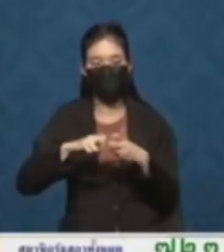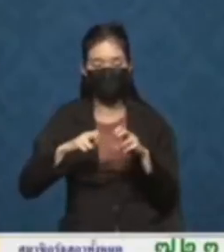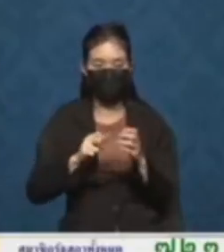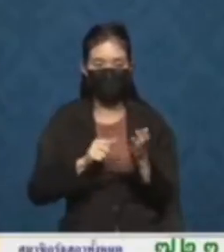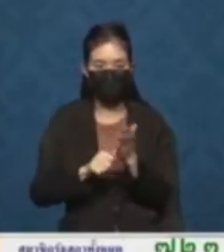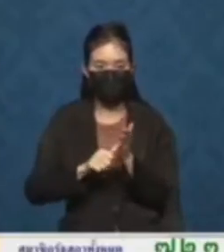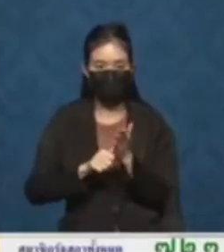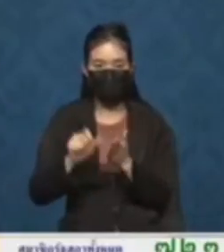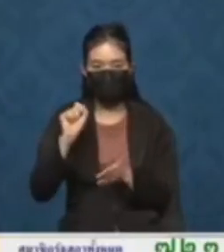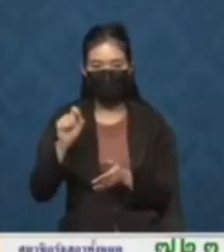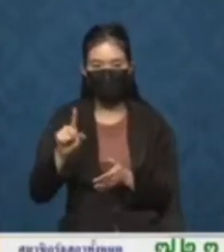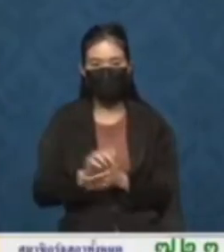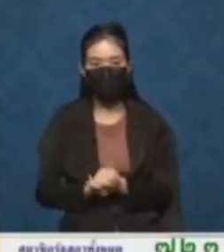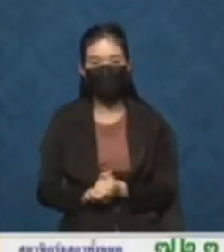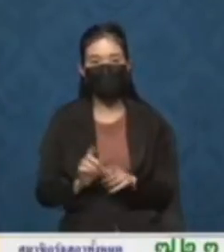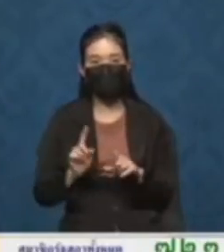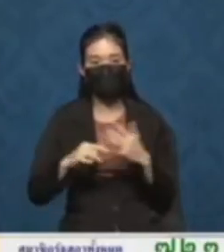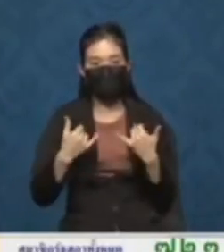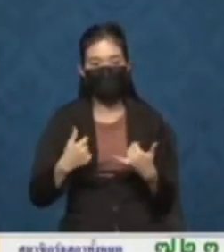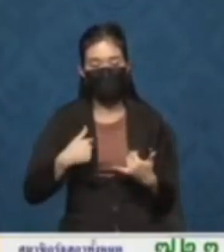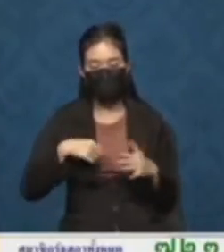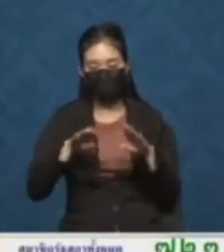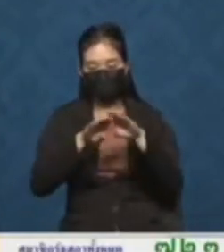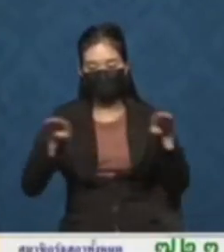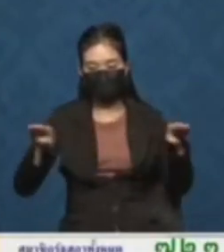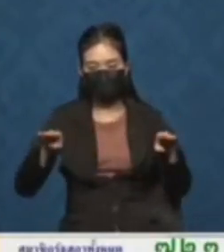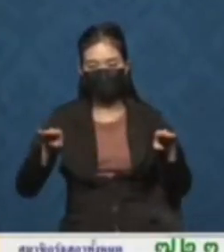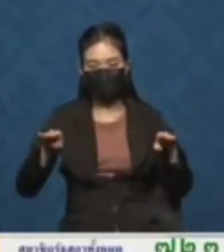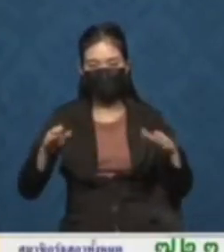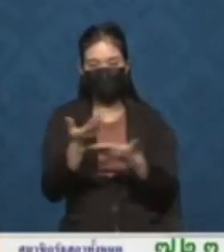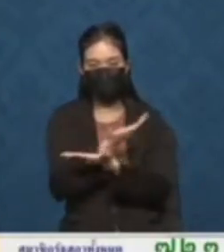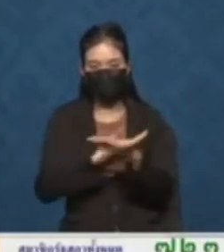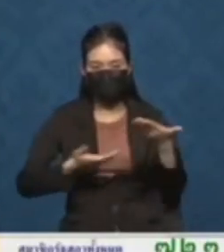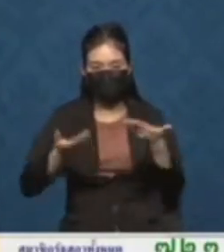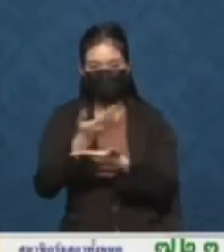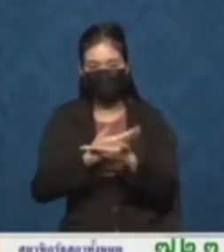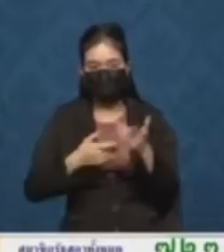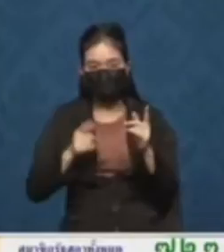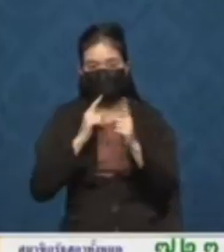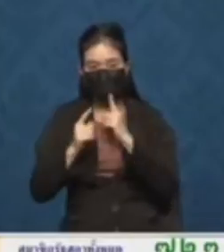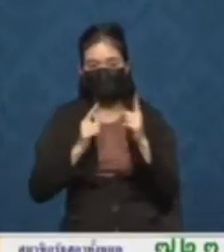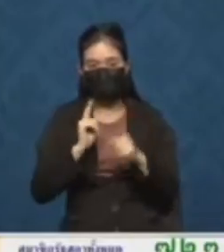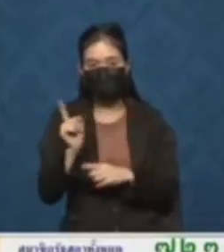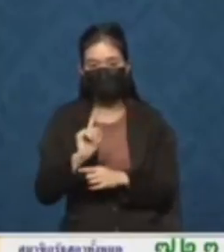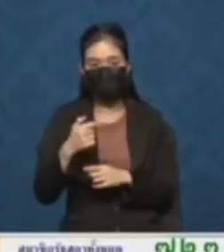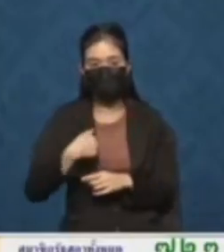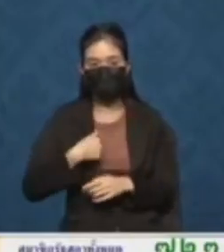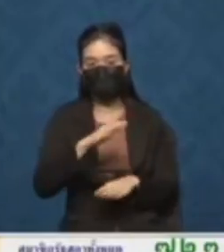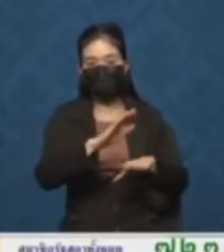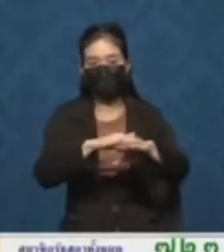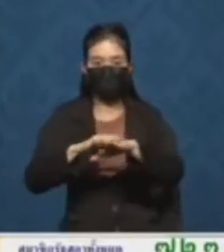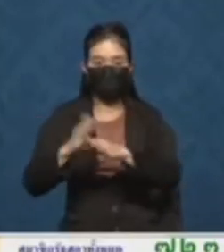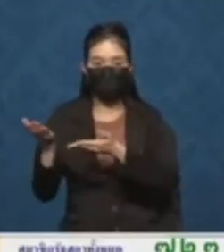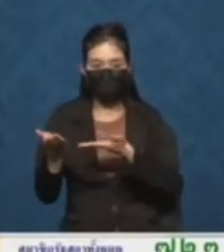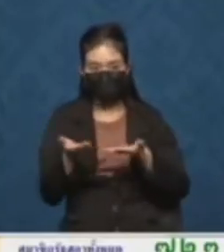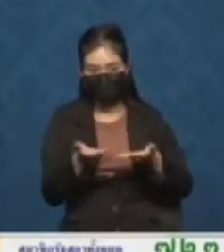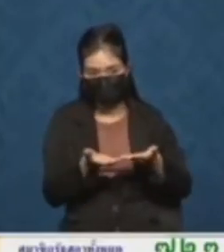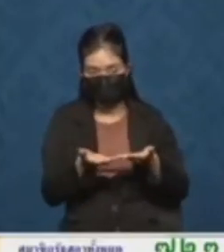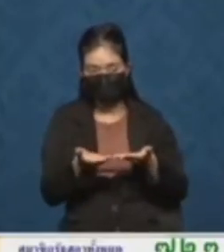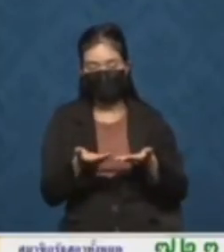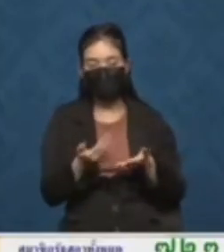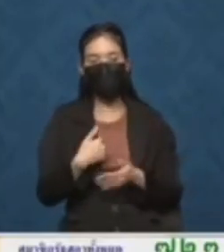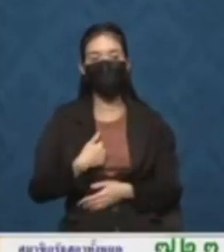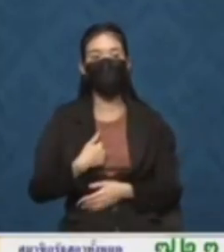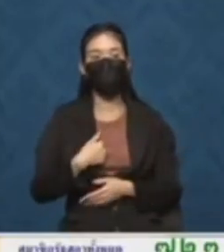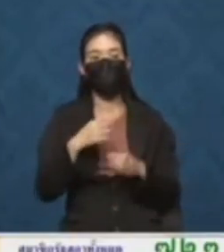ผมมีเกณฑ์ในการใช้ดุลพินิจตามที่ท่านเชิญชวนให้เรานะร่วมผ่านร่างฉบับ